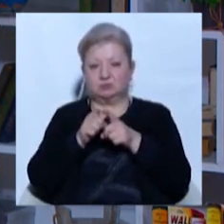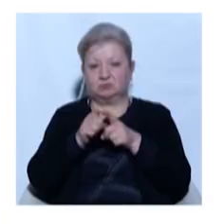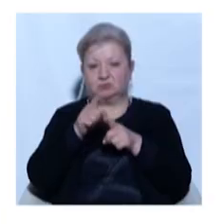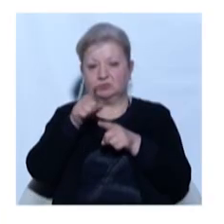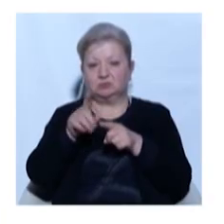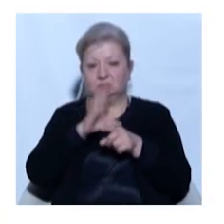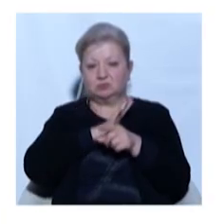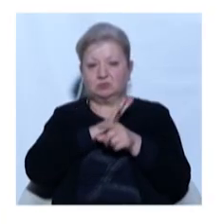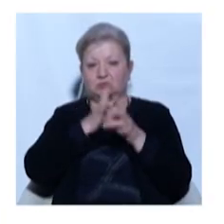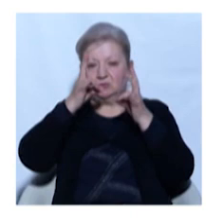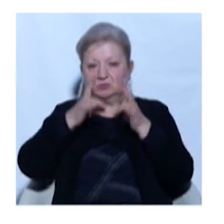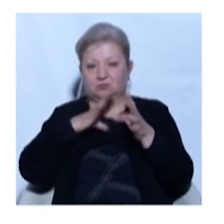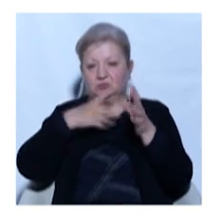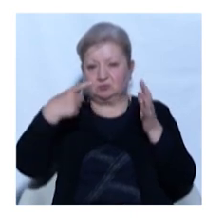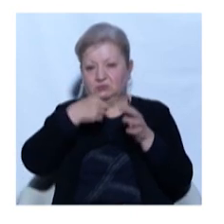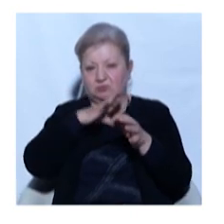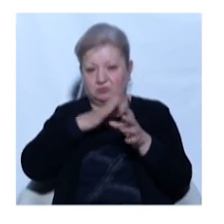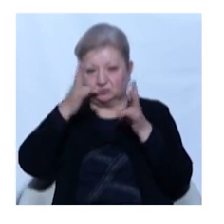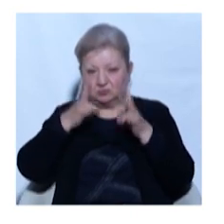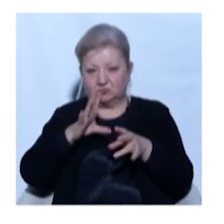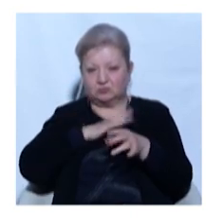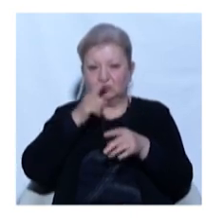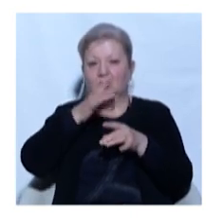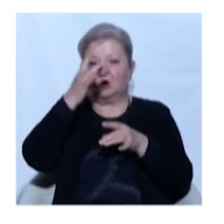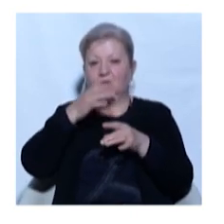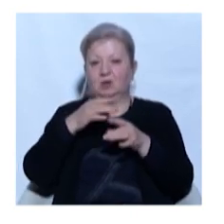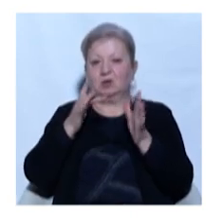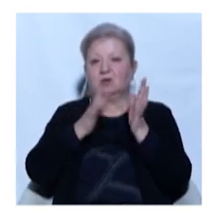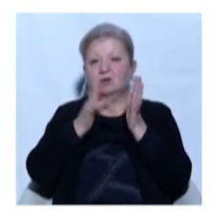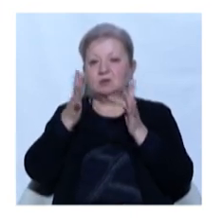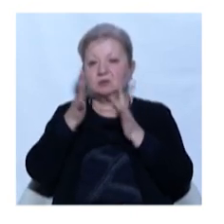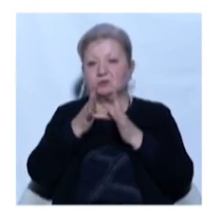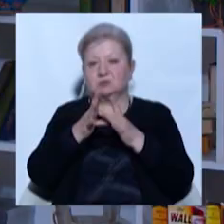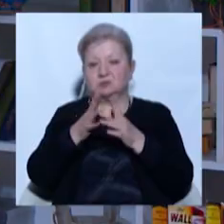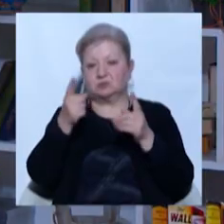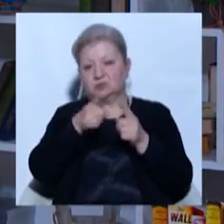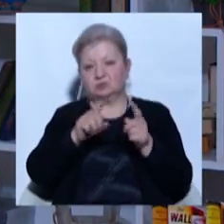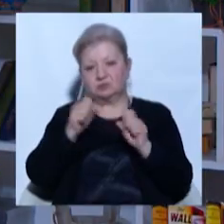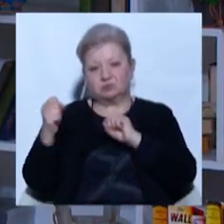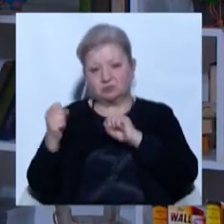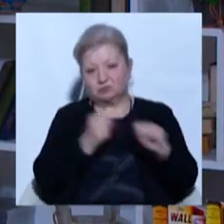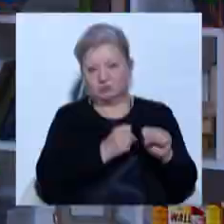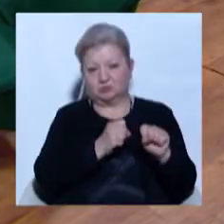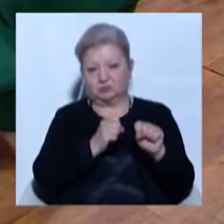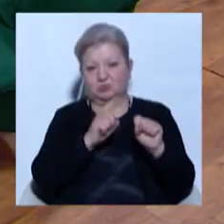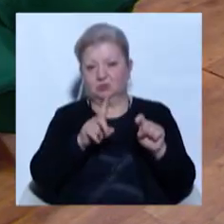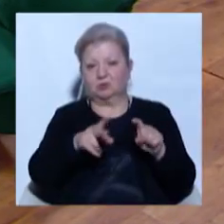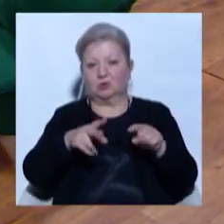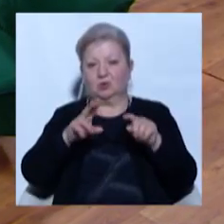დაჭრილი უჯარმას წარმოთქვამს, რომ ქრისტიანობის გულისთვის უნდა იბრძოლონ ქართველებმა და არავით შემთხვევაში არ უნდა დასთმონ ქრისტეს ჯულიო.